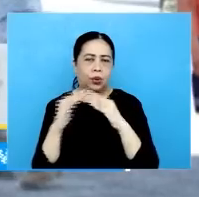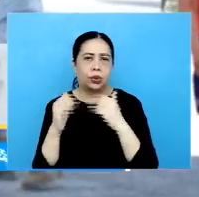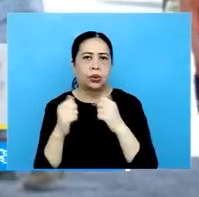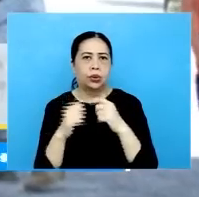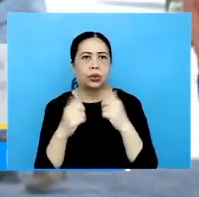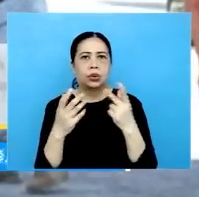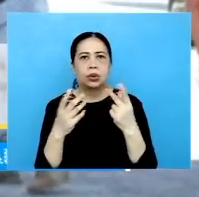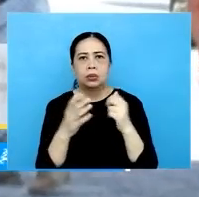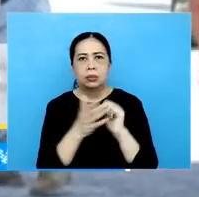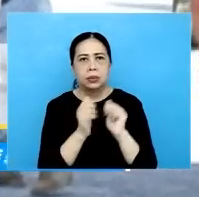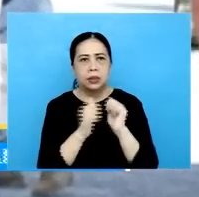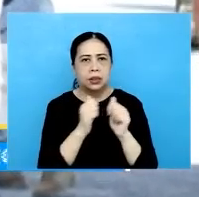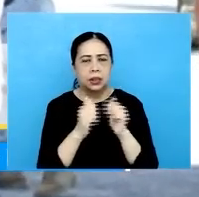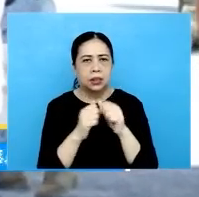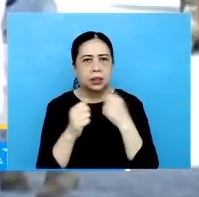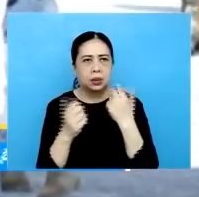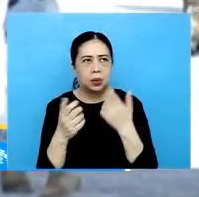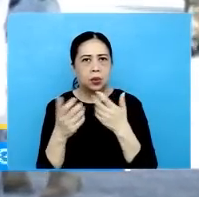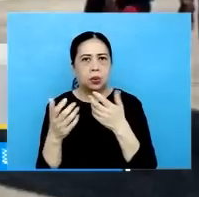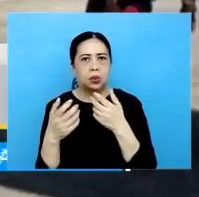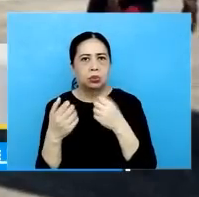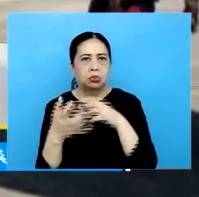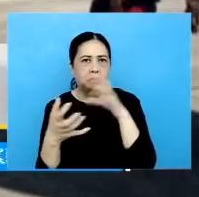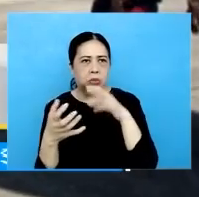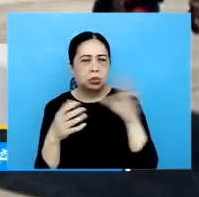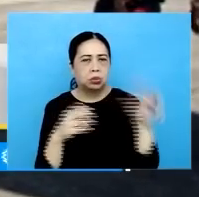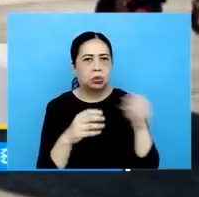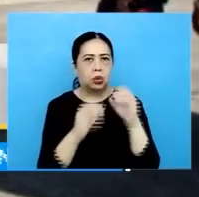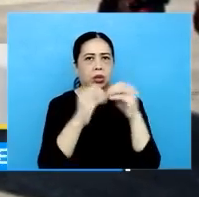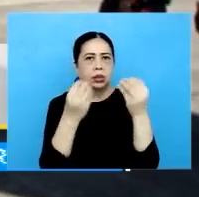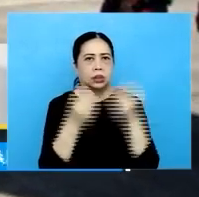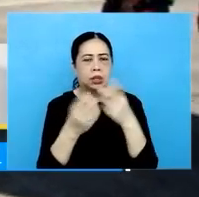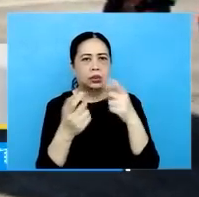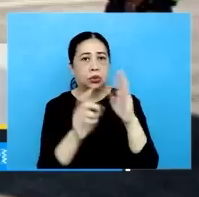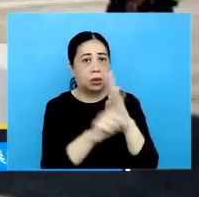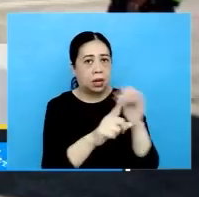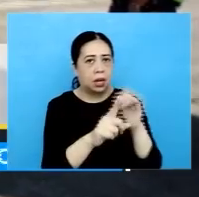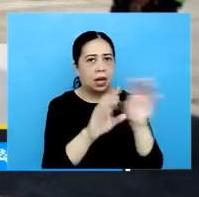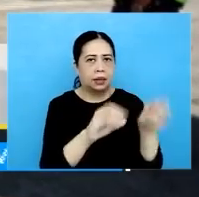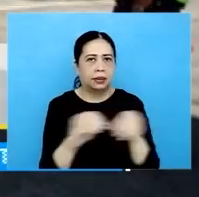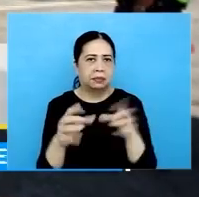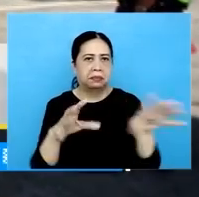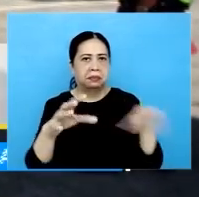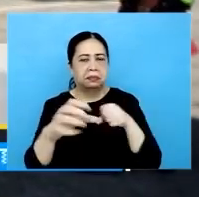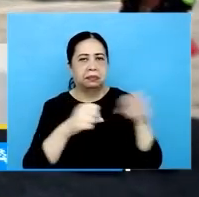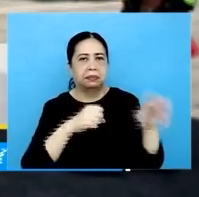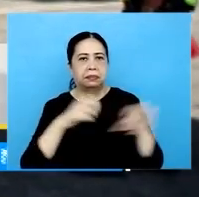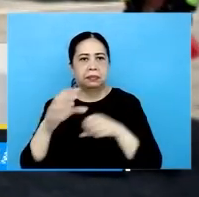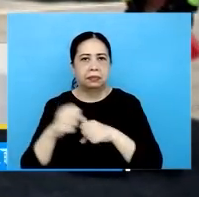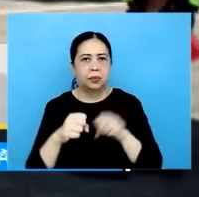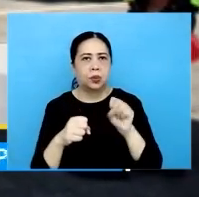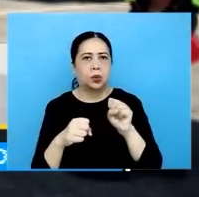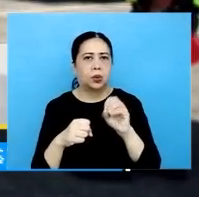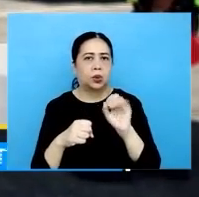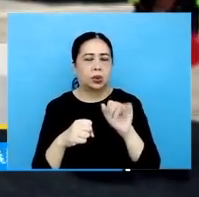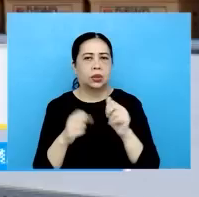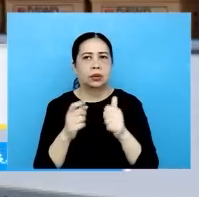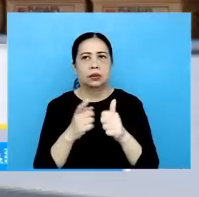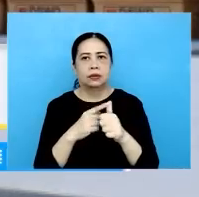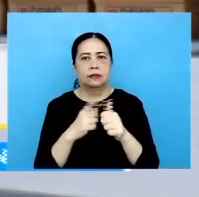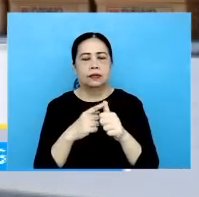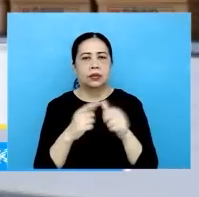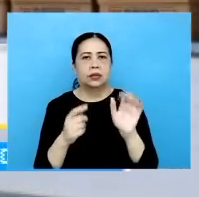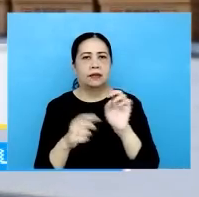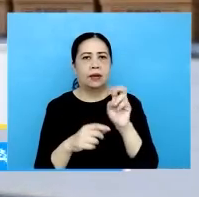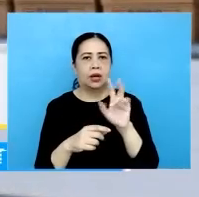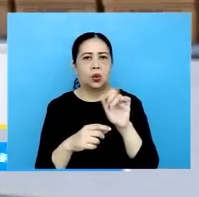pinapa-implement sa mga agkay-kay sa organizations po natin sa barangay. Okay. So yun yung pinakaunang evacuation